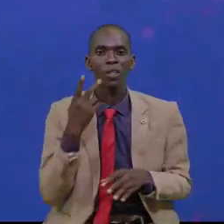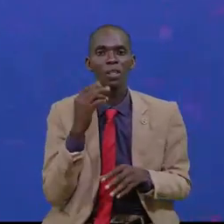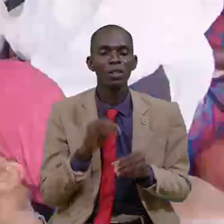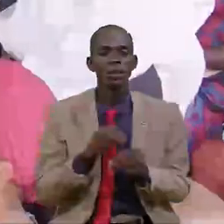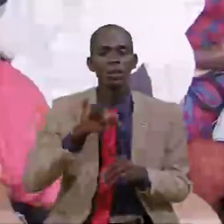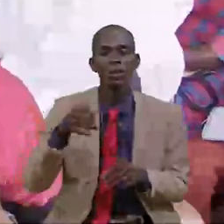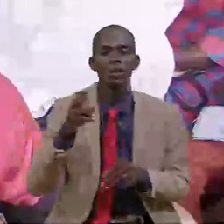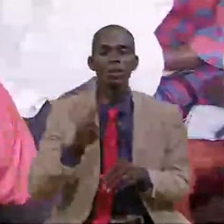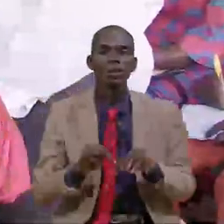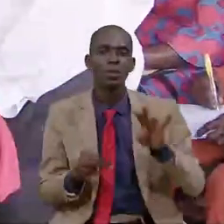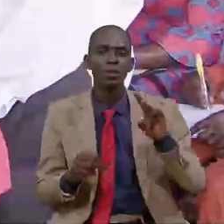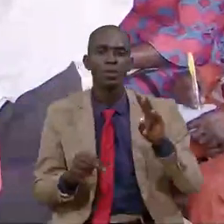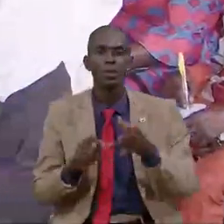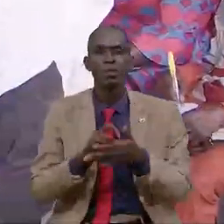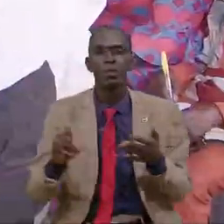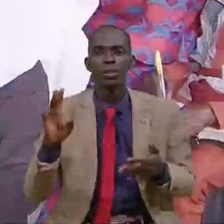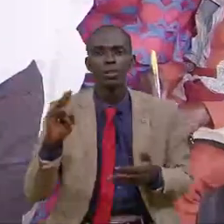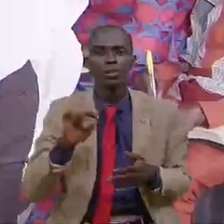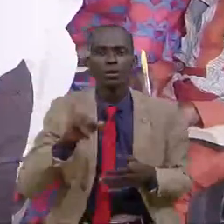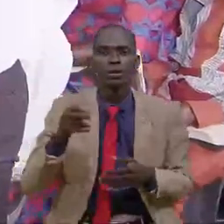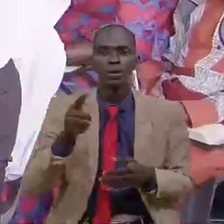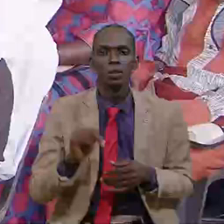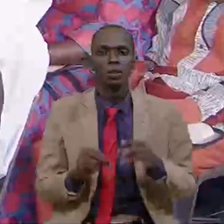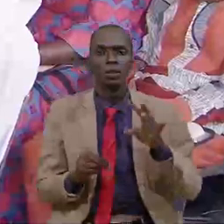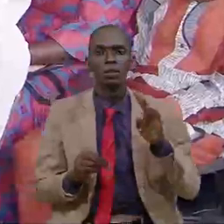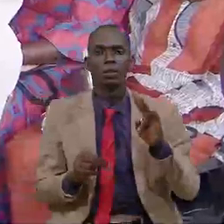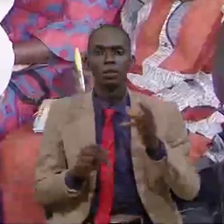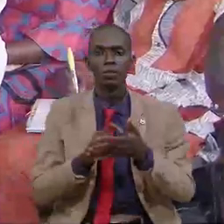Jean, chapitre 17, verset 17.